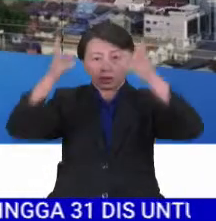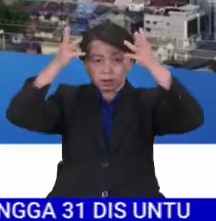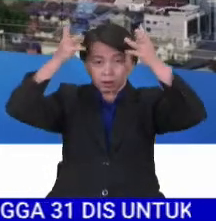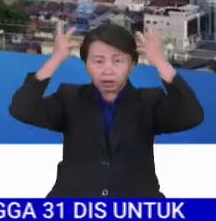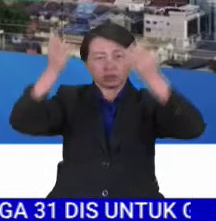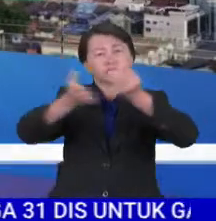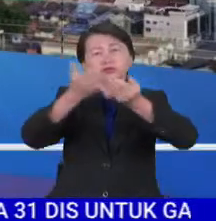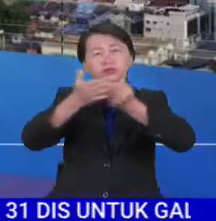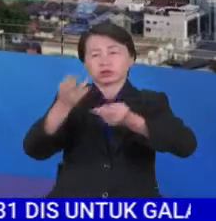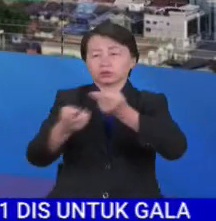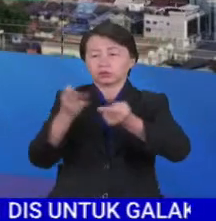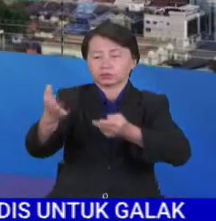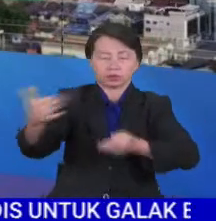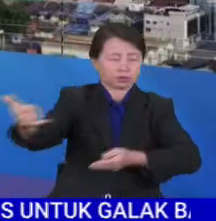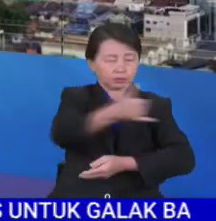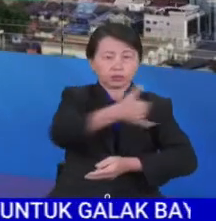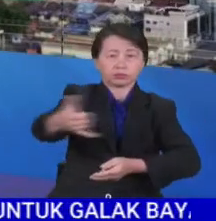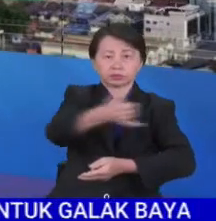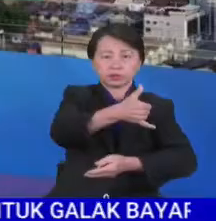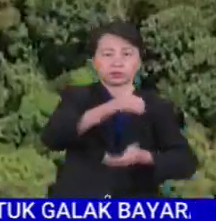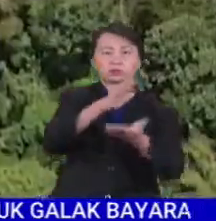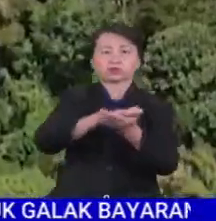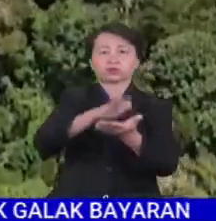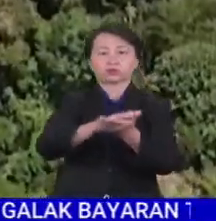memudahkan urusan mereka keluar ke sekolah.